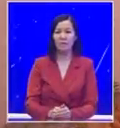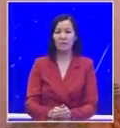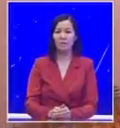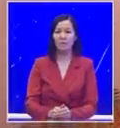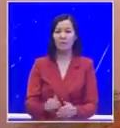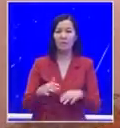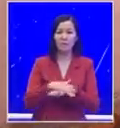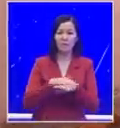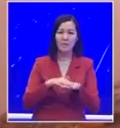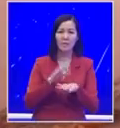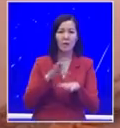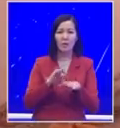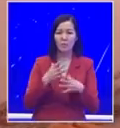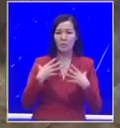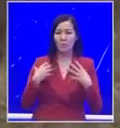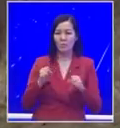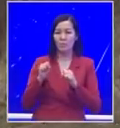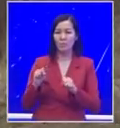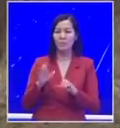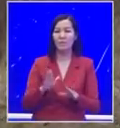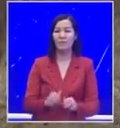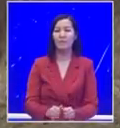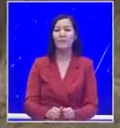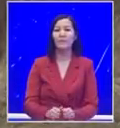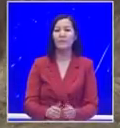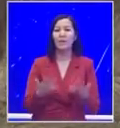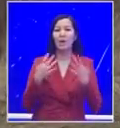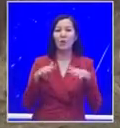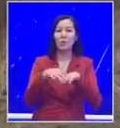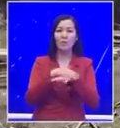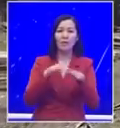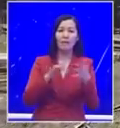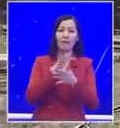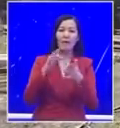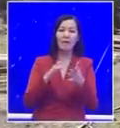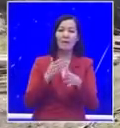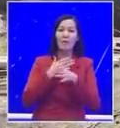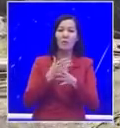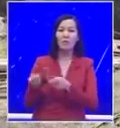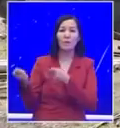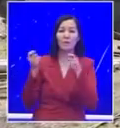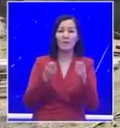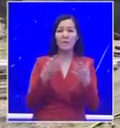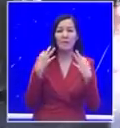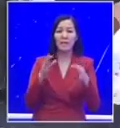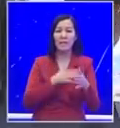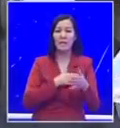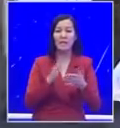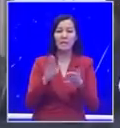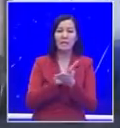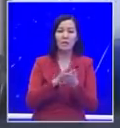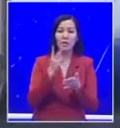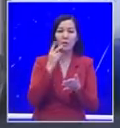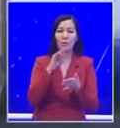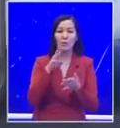Еліміз жеріміз осында ауырлардан сақтай көрсін. Ауылдағы ағайыннан қаладағы ағайынға көмекте бұрандатқан еріктілер тобы Үйтас